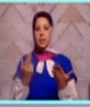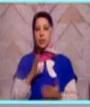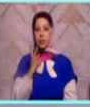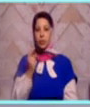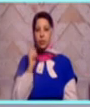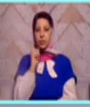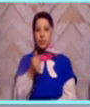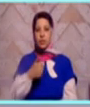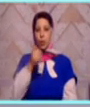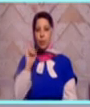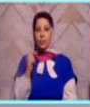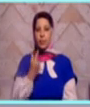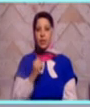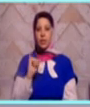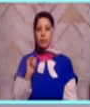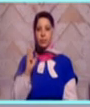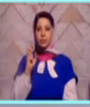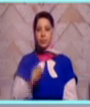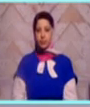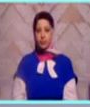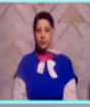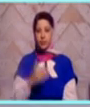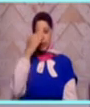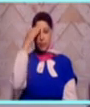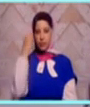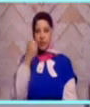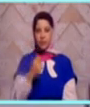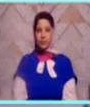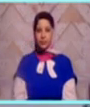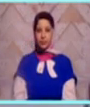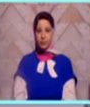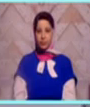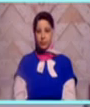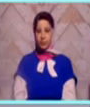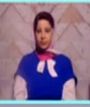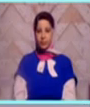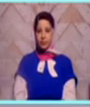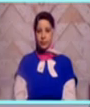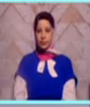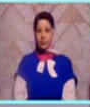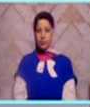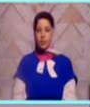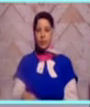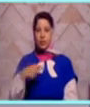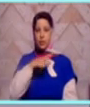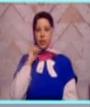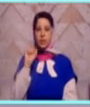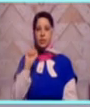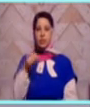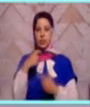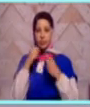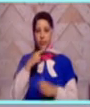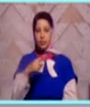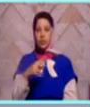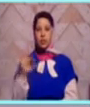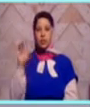أمنية، ومساء الخير على كل السادة المشاهدين. أهلا بك يا فندم. أهلا بحضرتك، ويمكن ده تصريح خاص بحضرتك، عاصفة